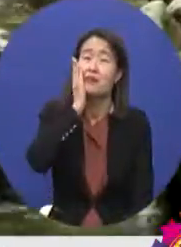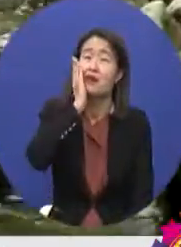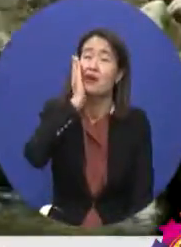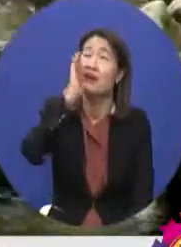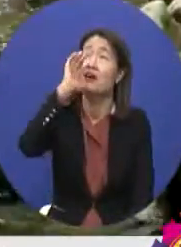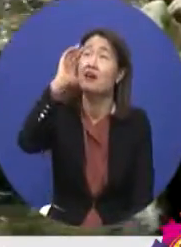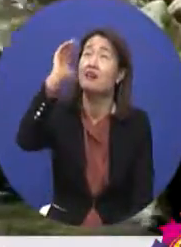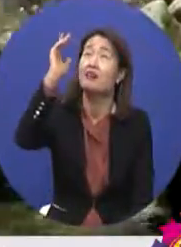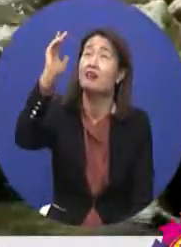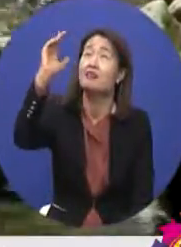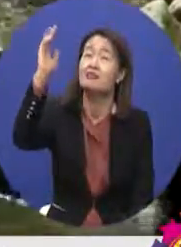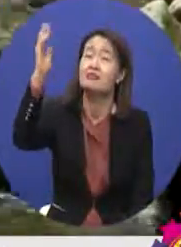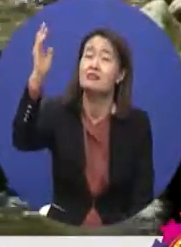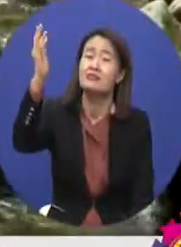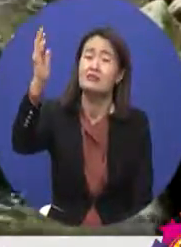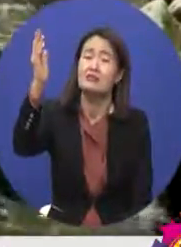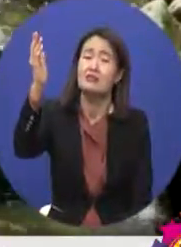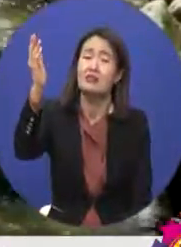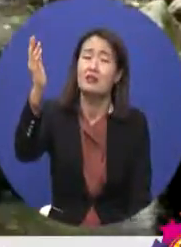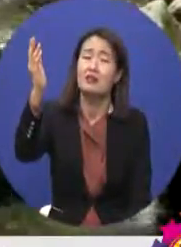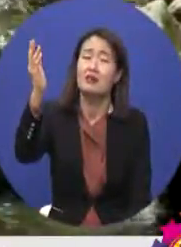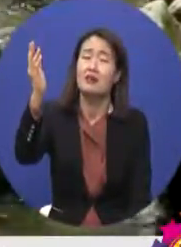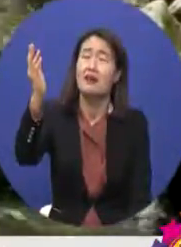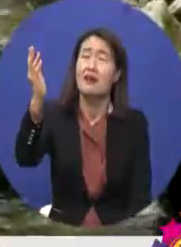풍겨던 단풍어로